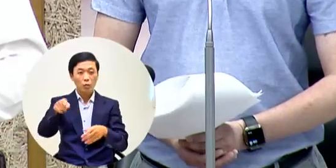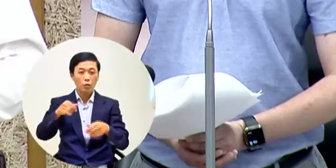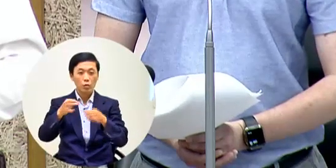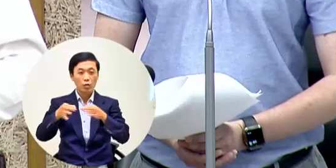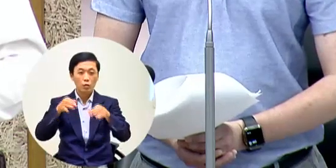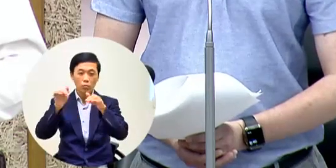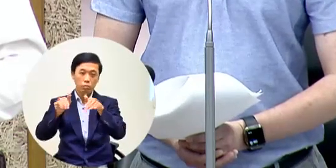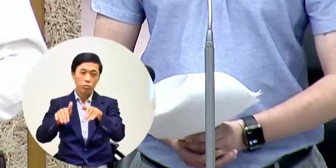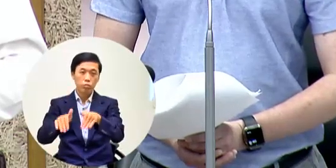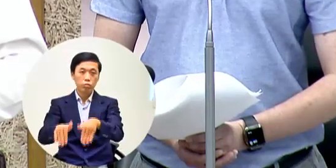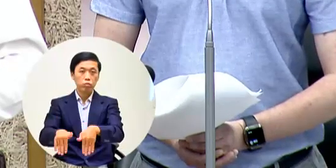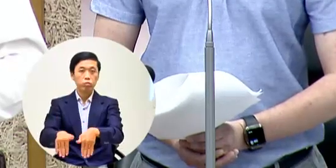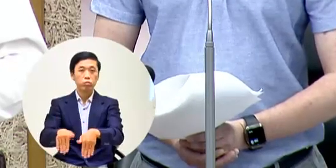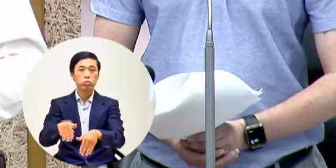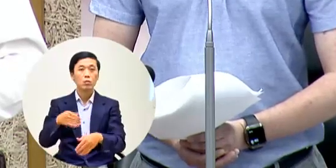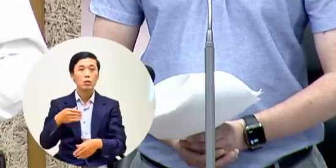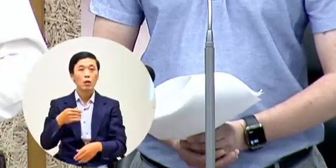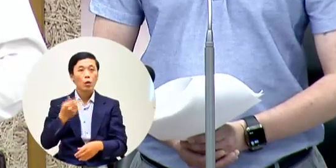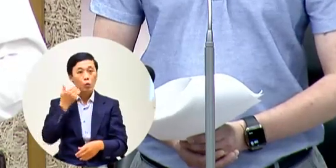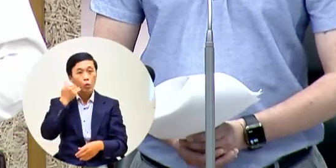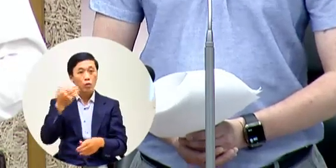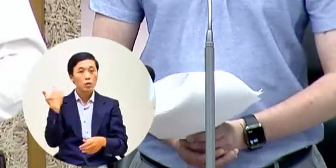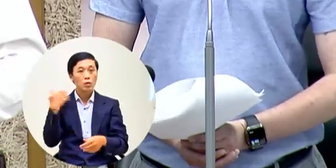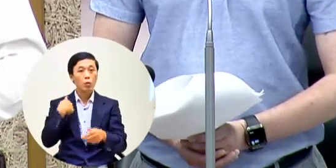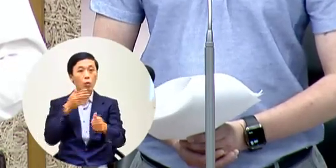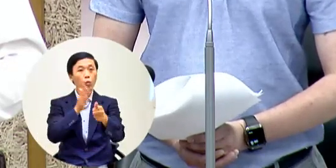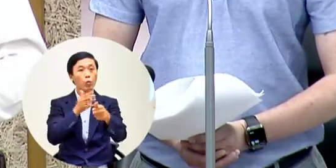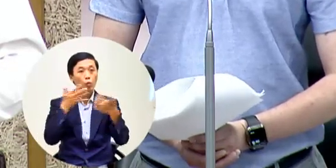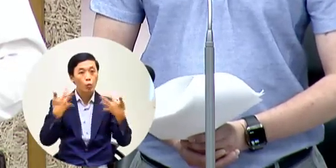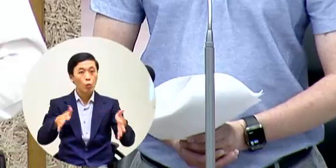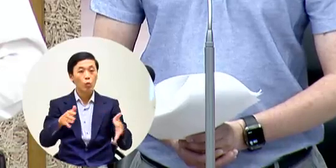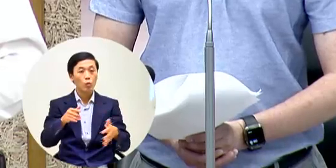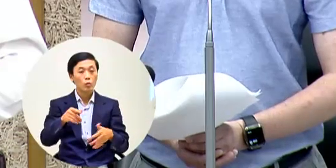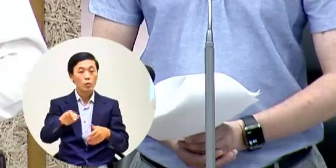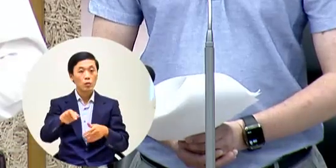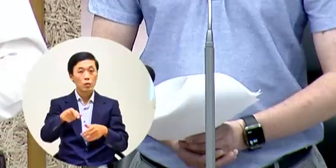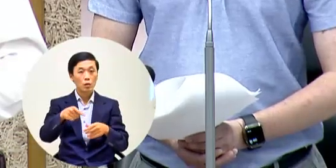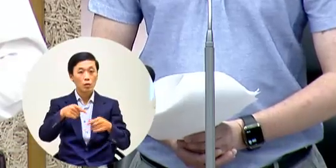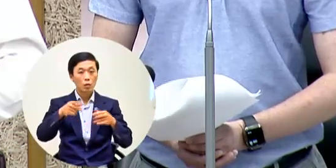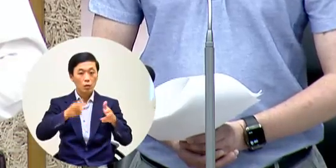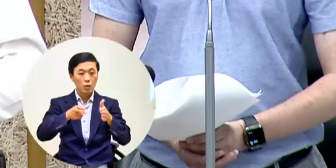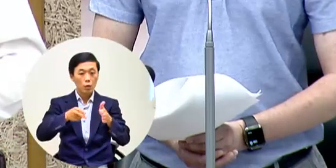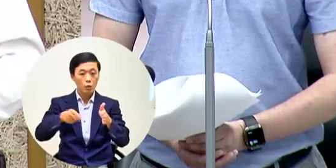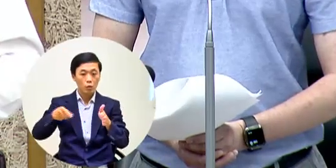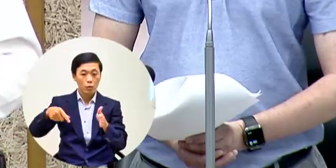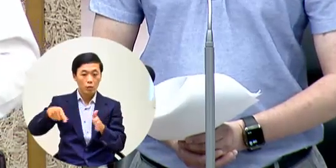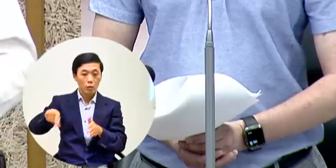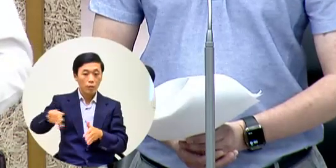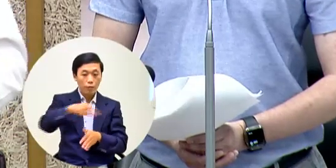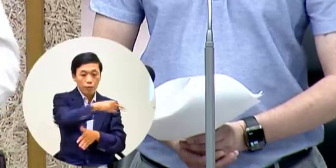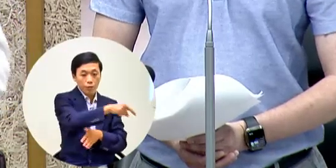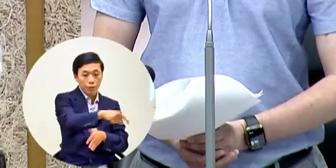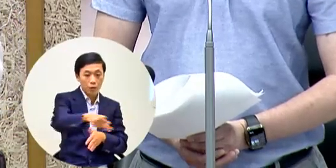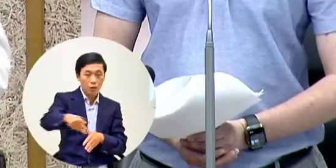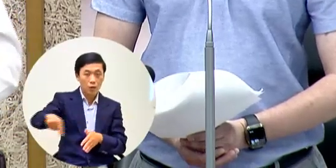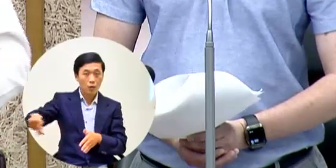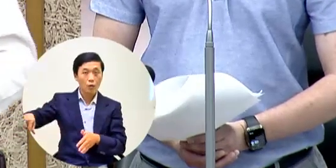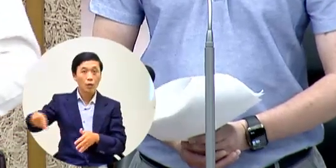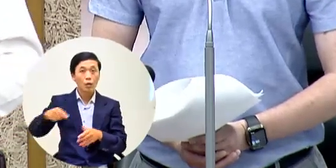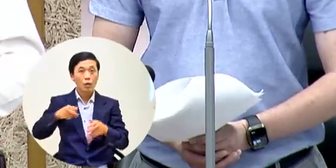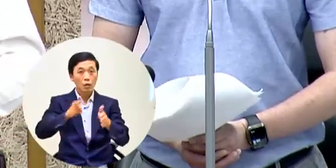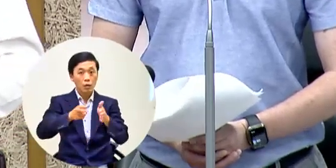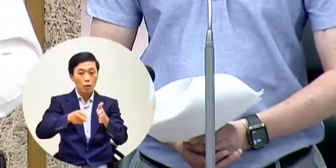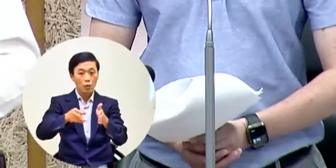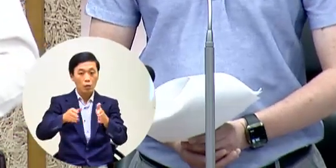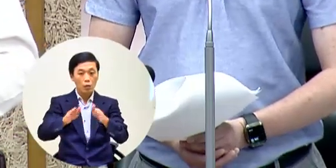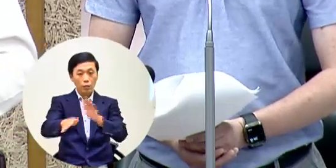那时候我有一直在咨询，有讲说哦。在这个廊道不只是廊道， 其实真侪，因为伫咧铁路两边的